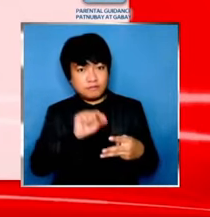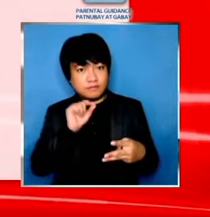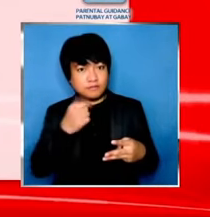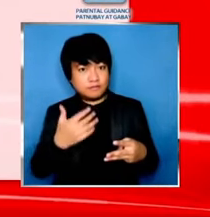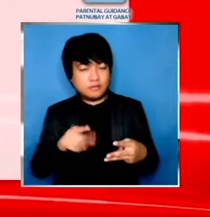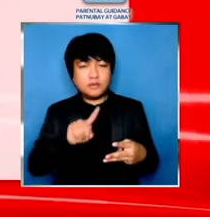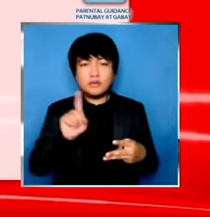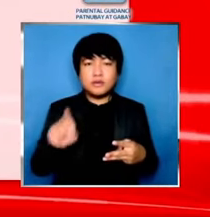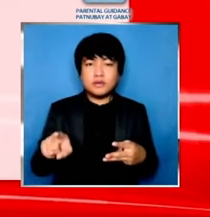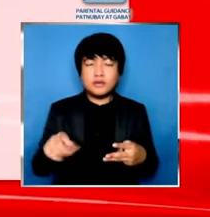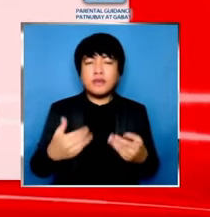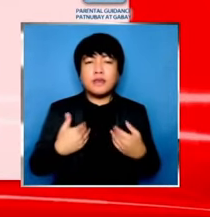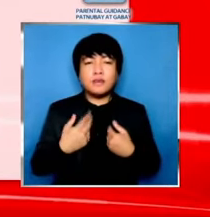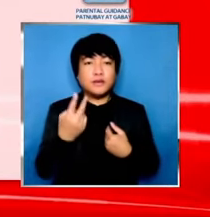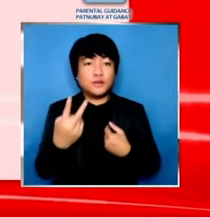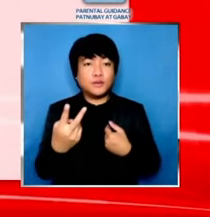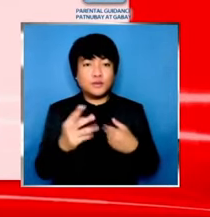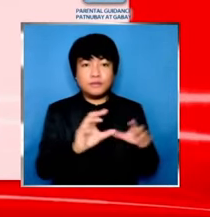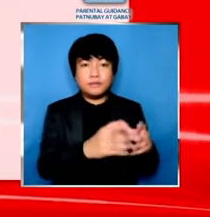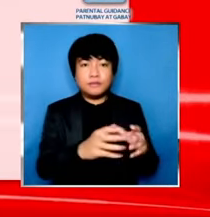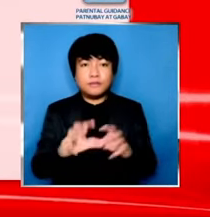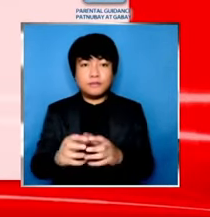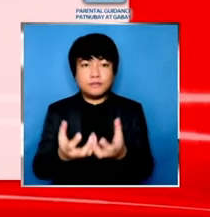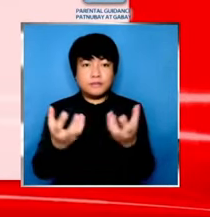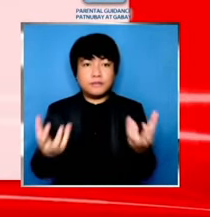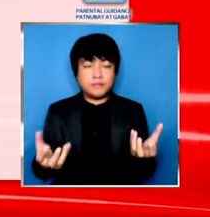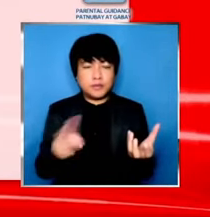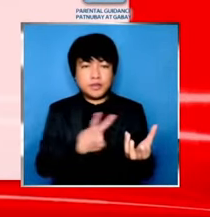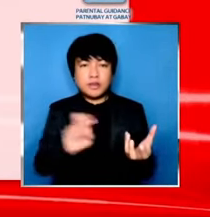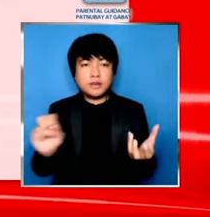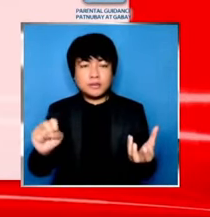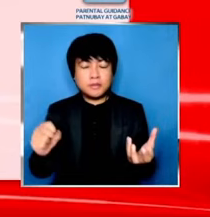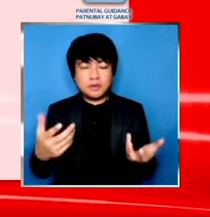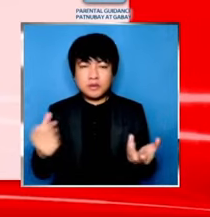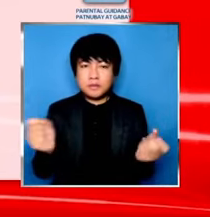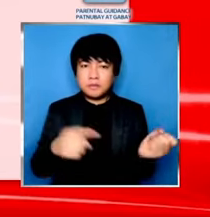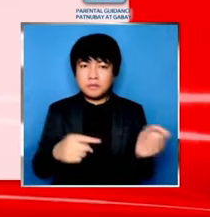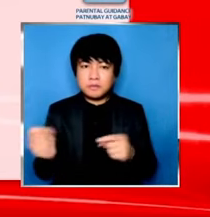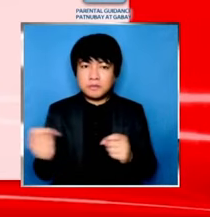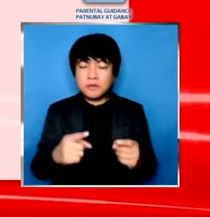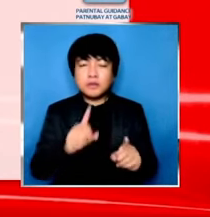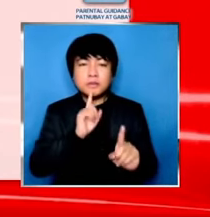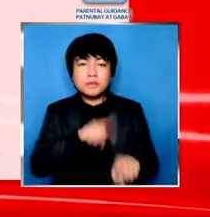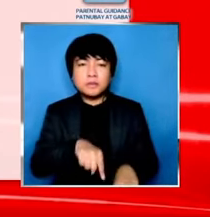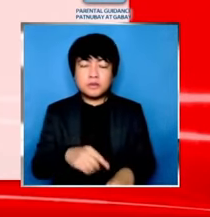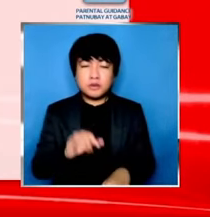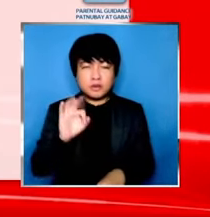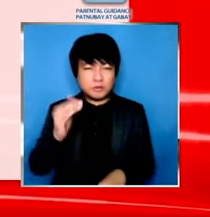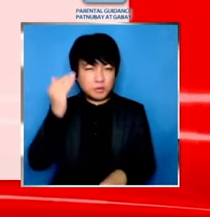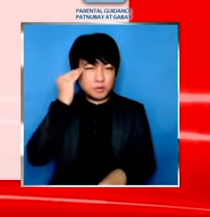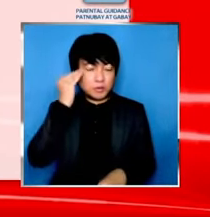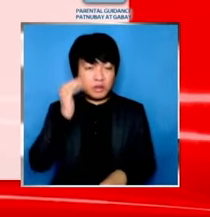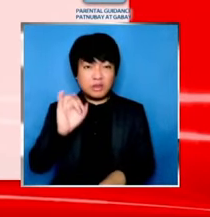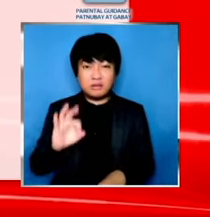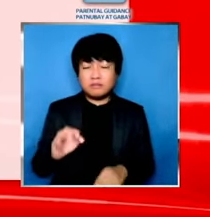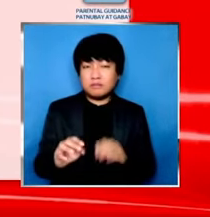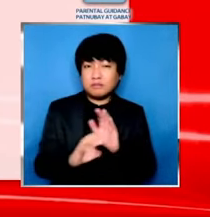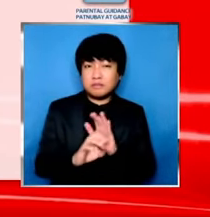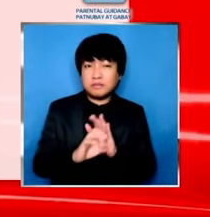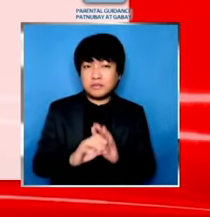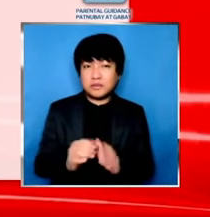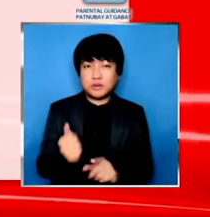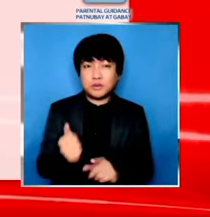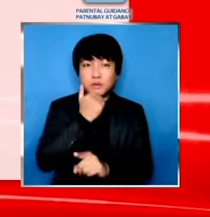magpapadamihan ng alam na tamang sagot. Ang may mas maraming alam ang unang sasagot. Pero kapag nagkamali, may chance na mag-spinning ang kabilang